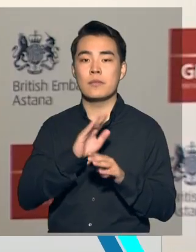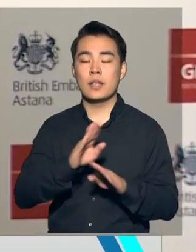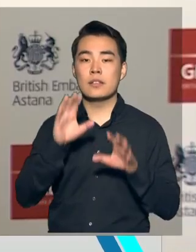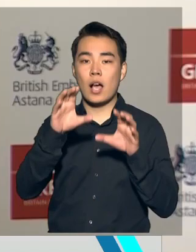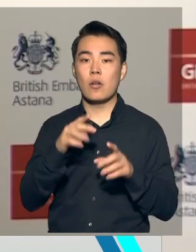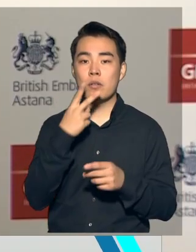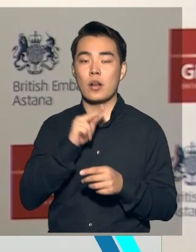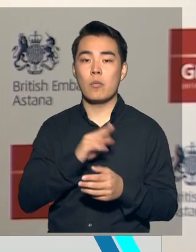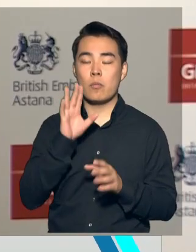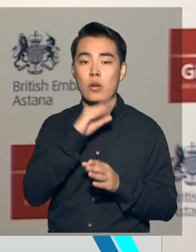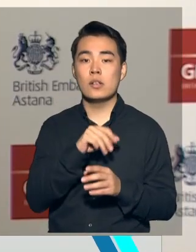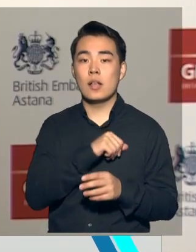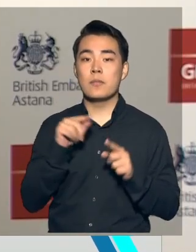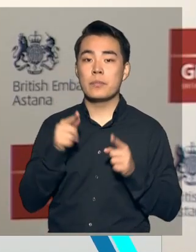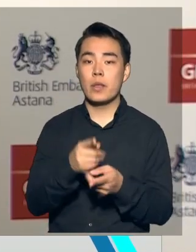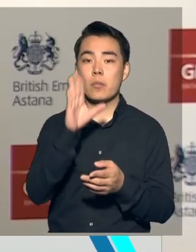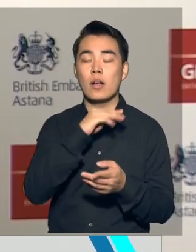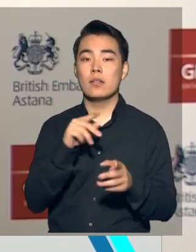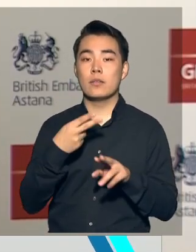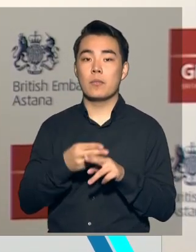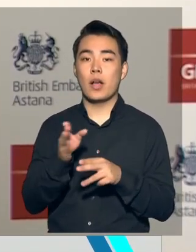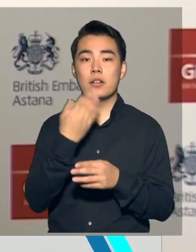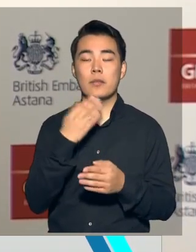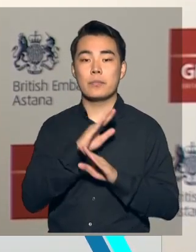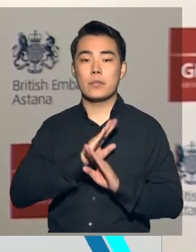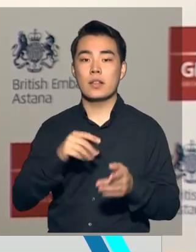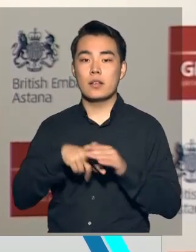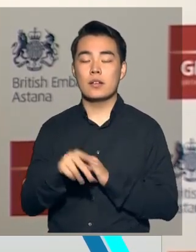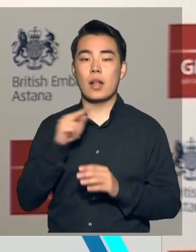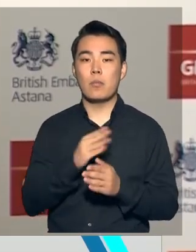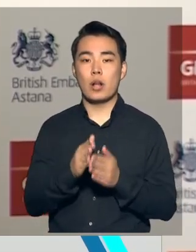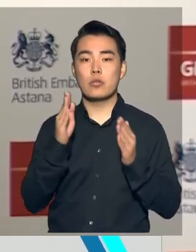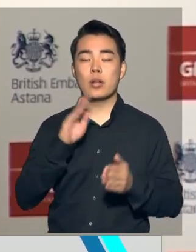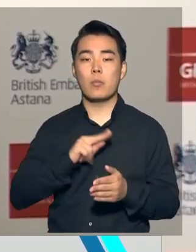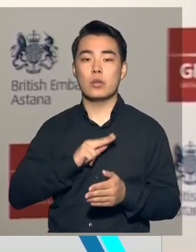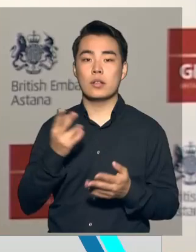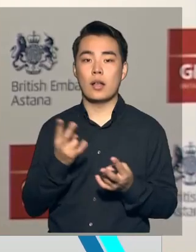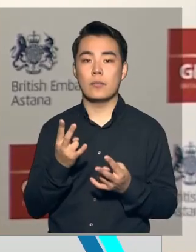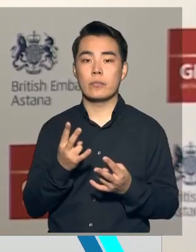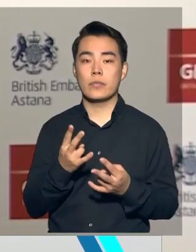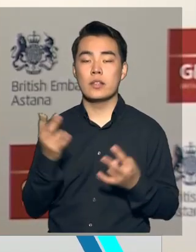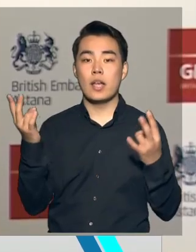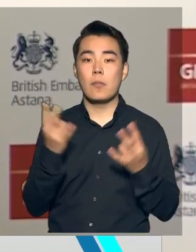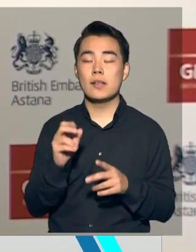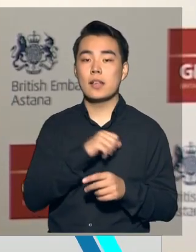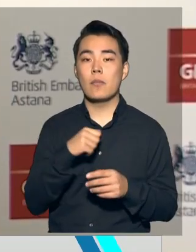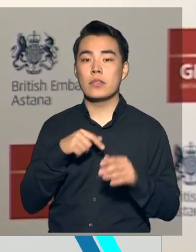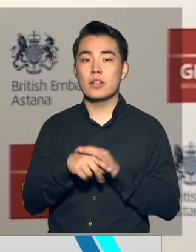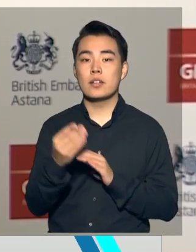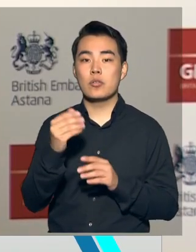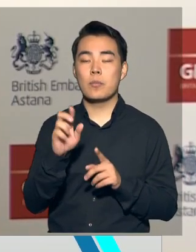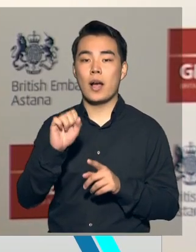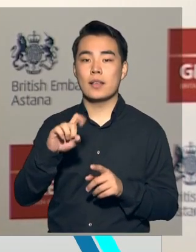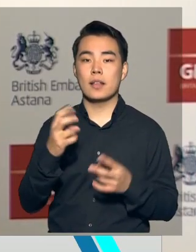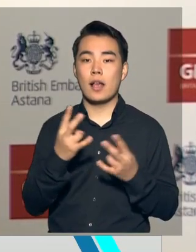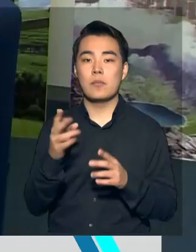действиям Однако всё это претворить в реальность не так-то просто поэтому здесь должна быть проделана большая работа необходимо законодательная и ресурсная